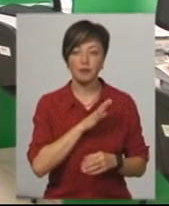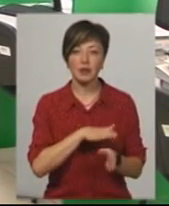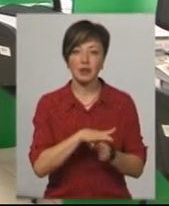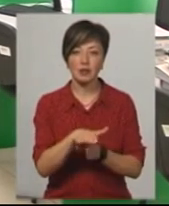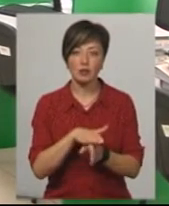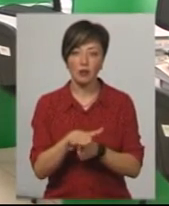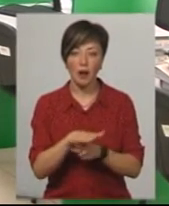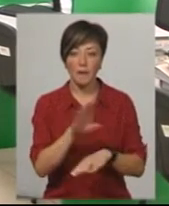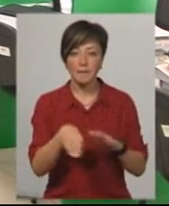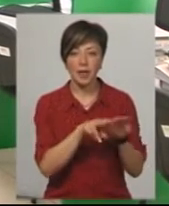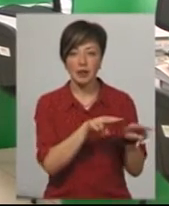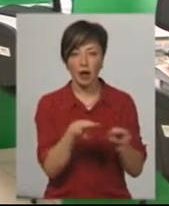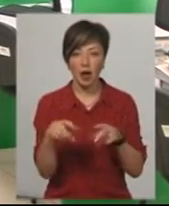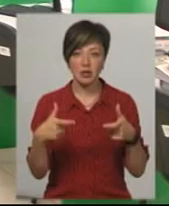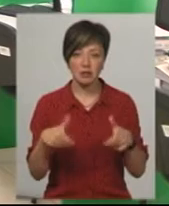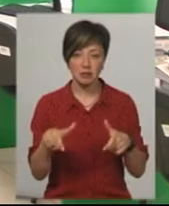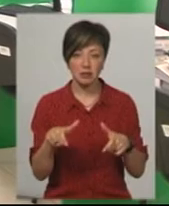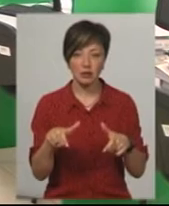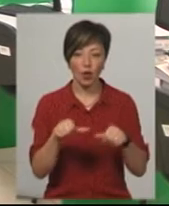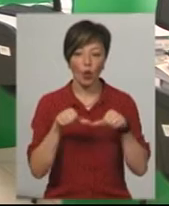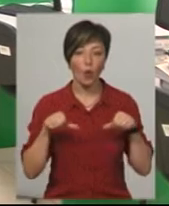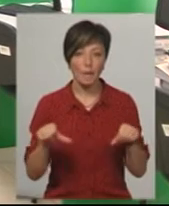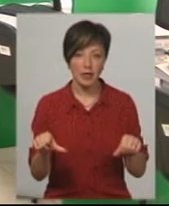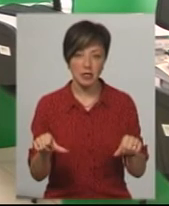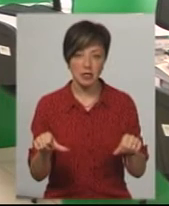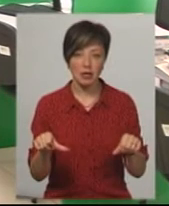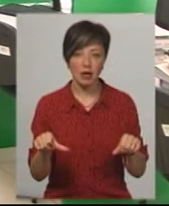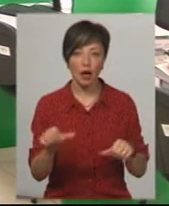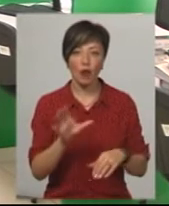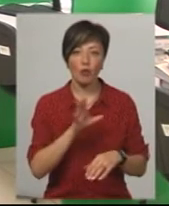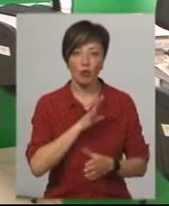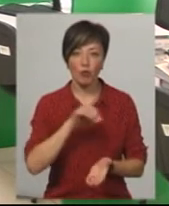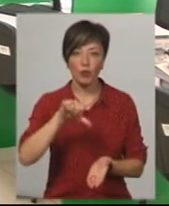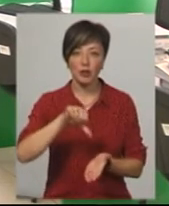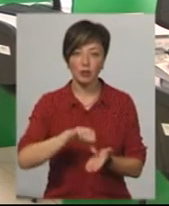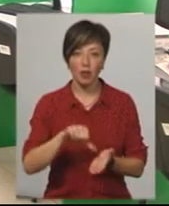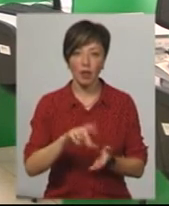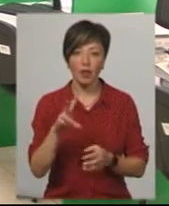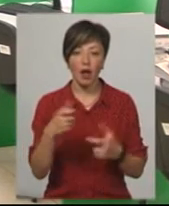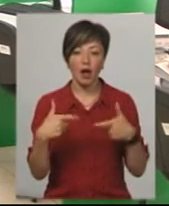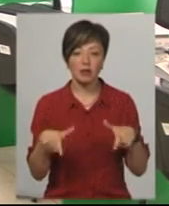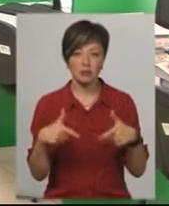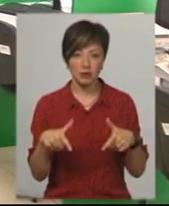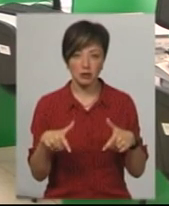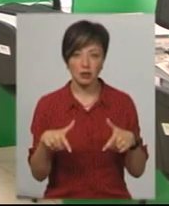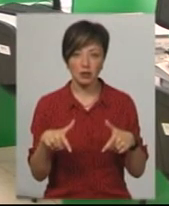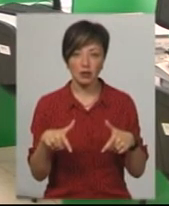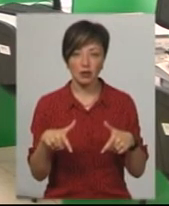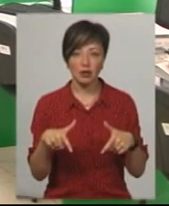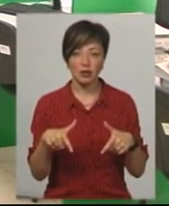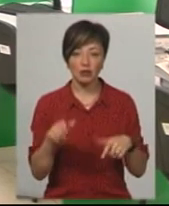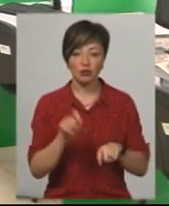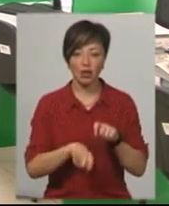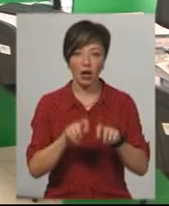здійснювався під наглядом екзаменаторів, екзаменаційної комісії, був присутній на екзаменації чек-лист.